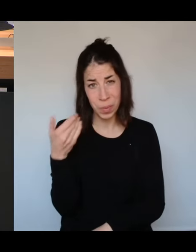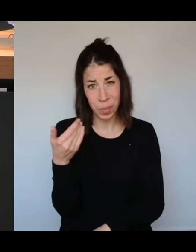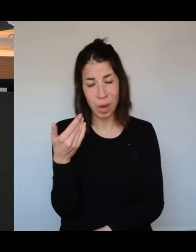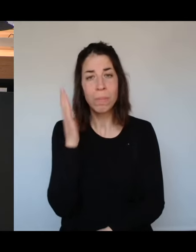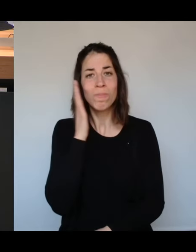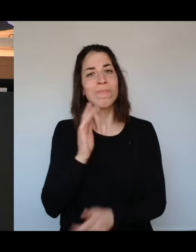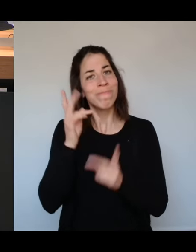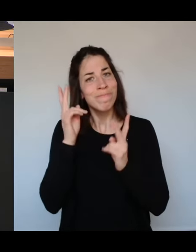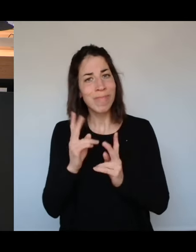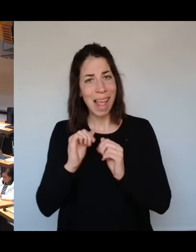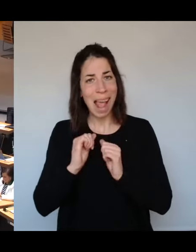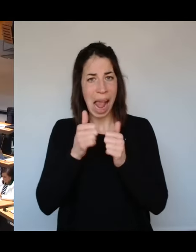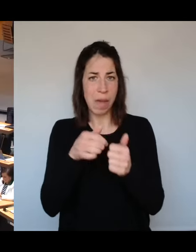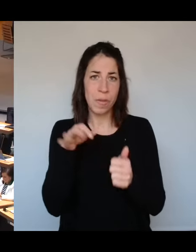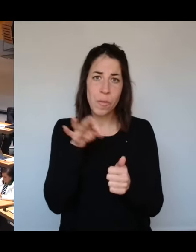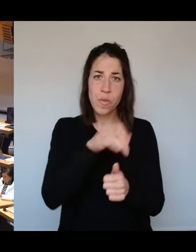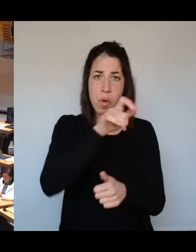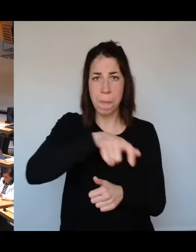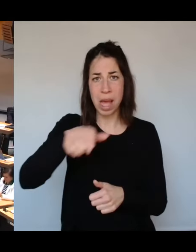Dank.